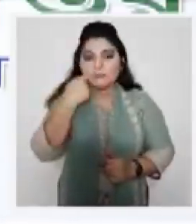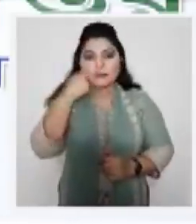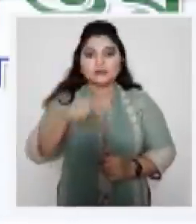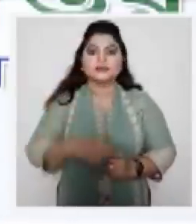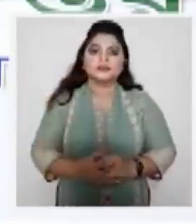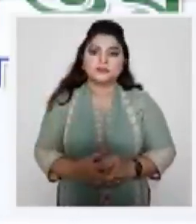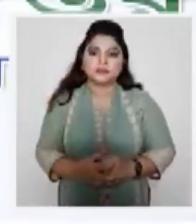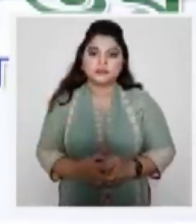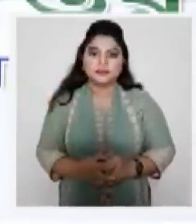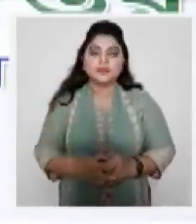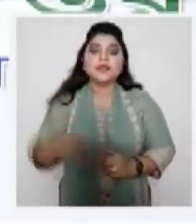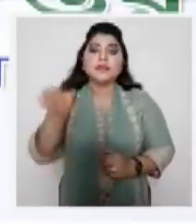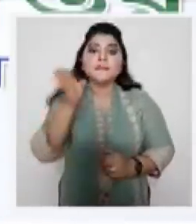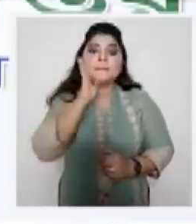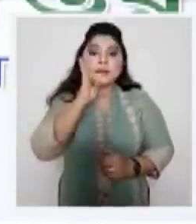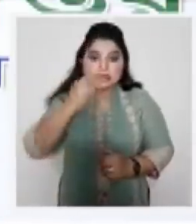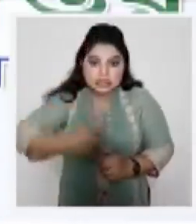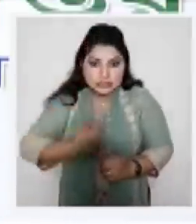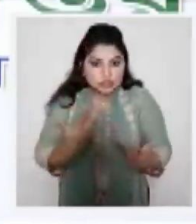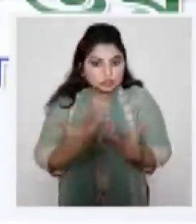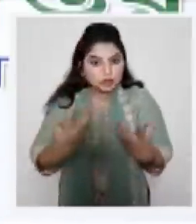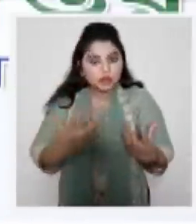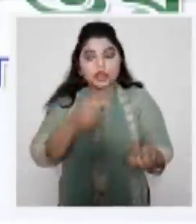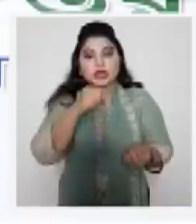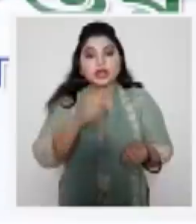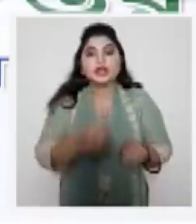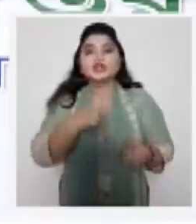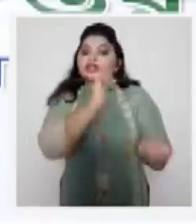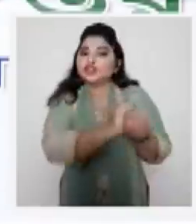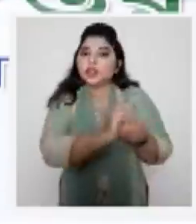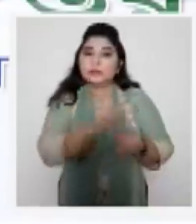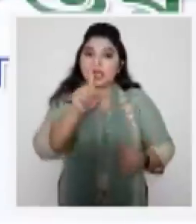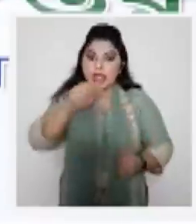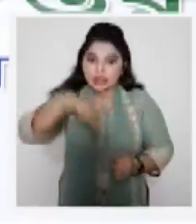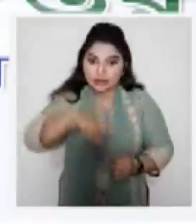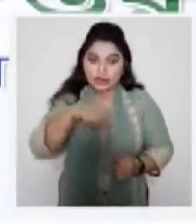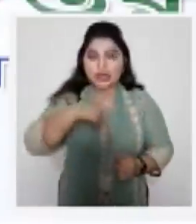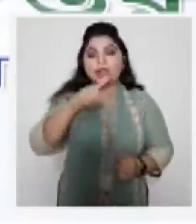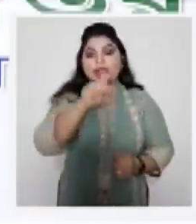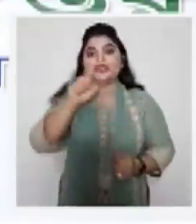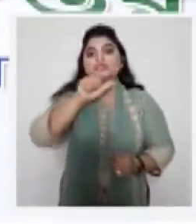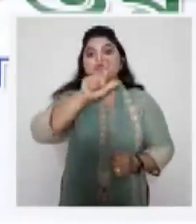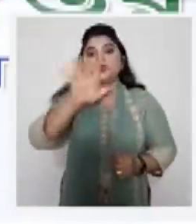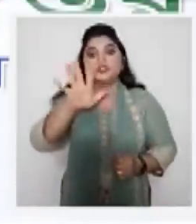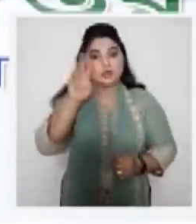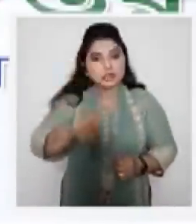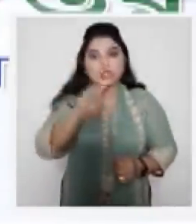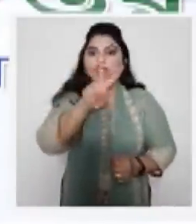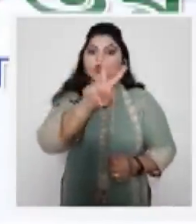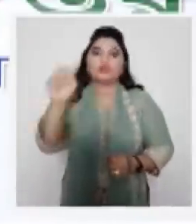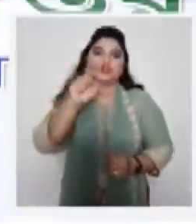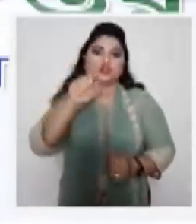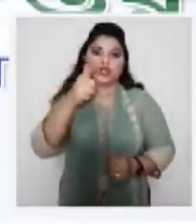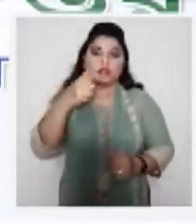31,991 জনকে। বাকি যারা কোয়ারেন্টাইনে আছেন তারা বাসায় আছেন। ব্যক্তিগত সুরক্ষা সামগ্রী বর্তমানে মজুদ